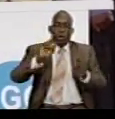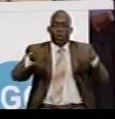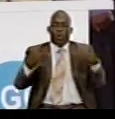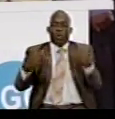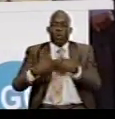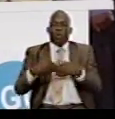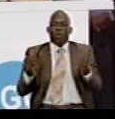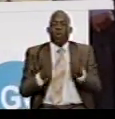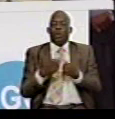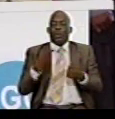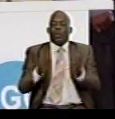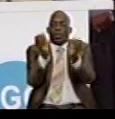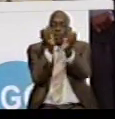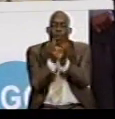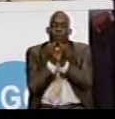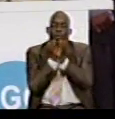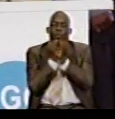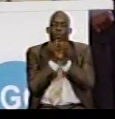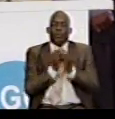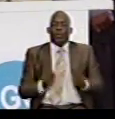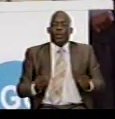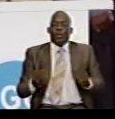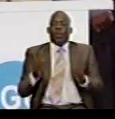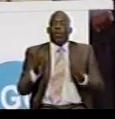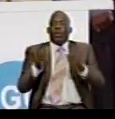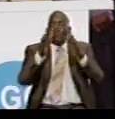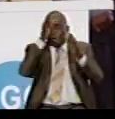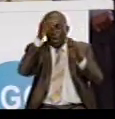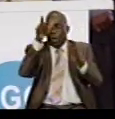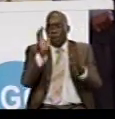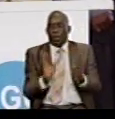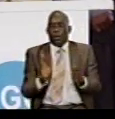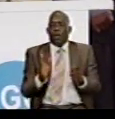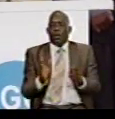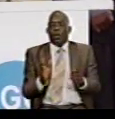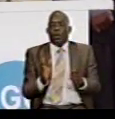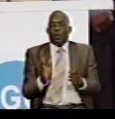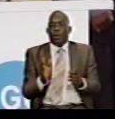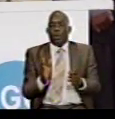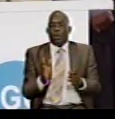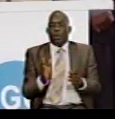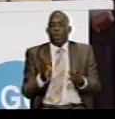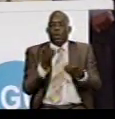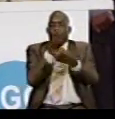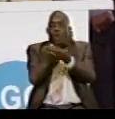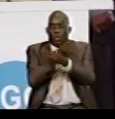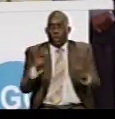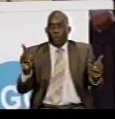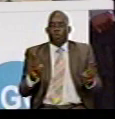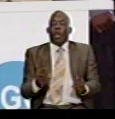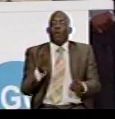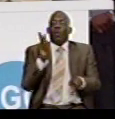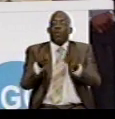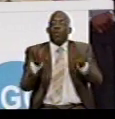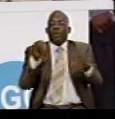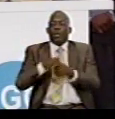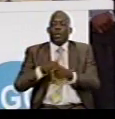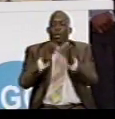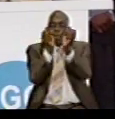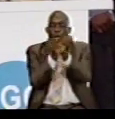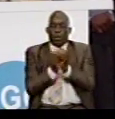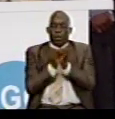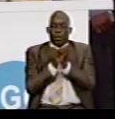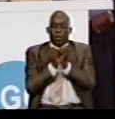ne rentre avec ses captivités. That God, oh Dieu, the liberate of those who are in captivity. Libère tous ceux qui sont en liberate captivité.